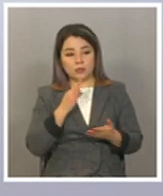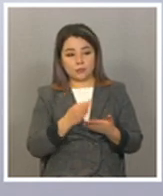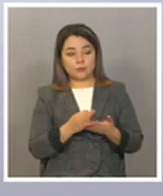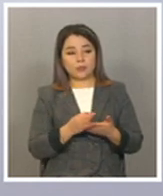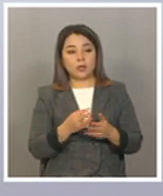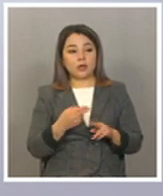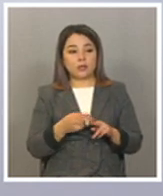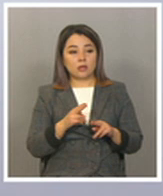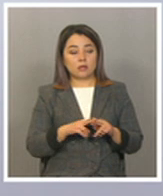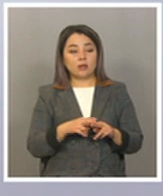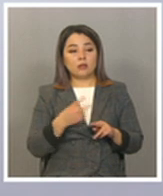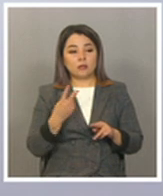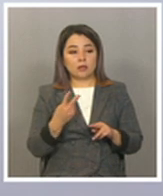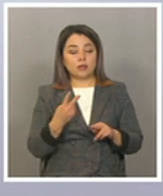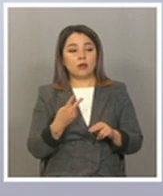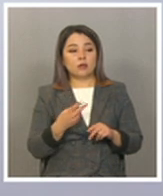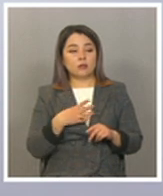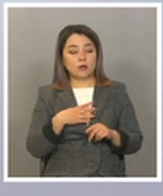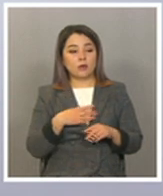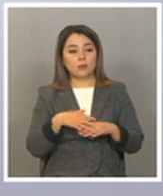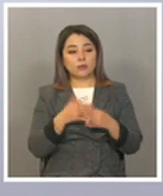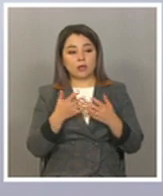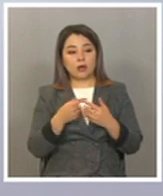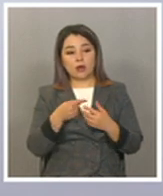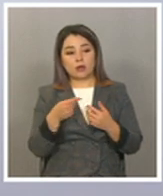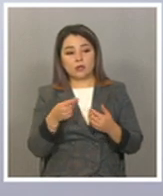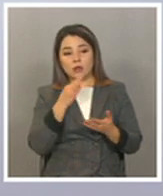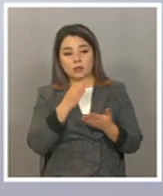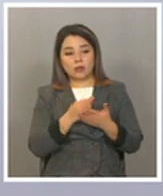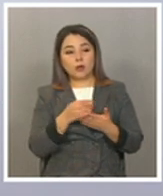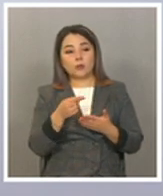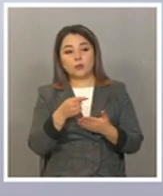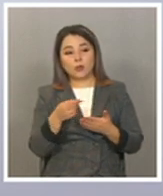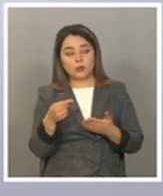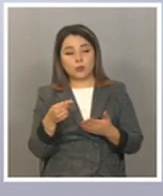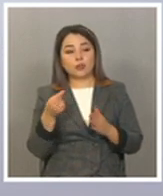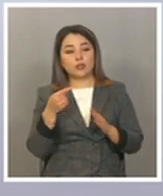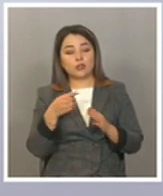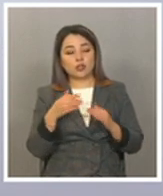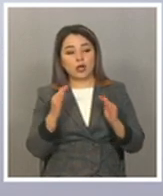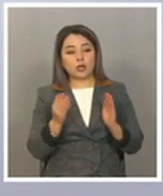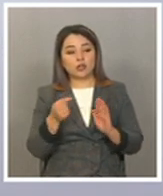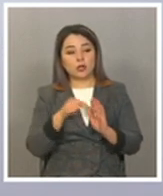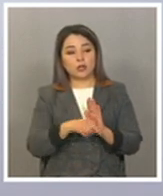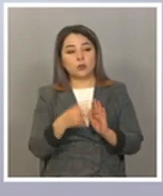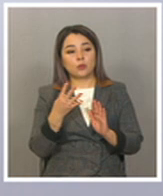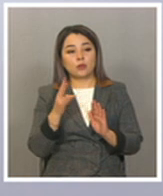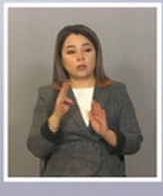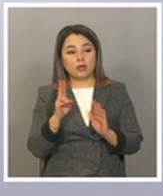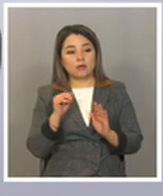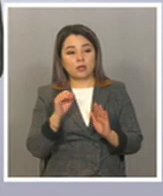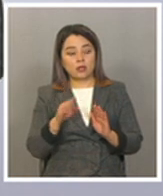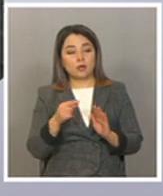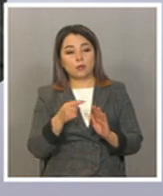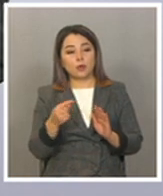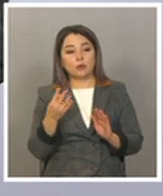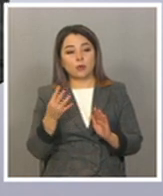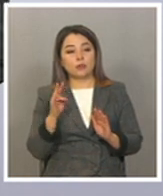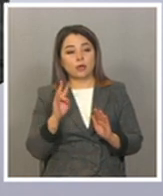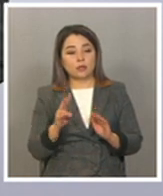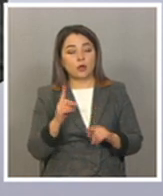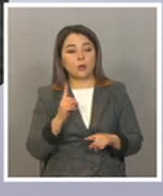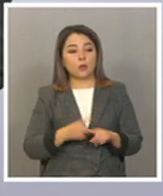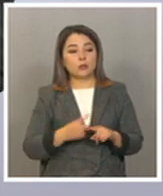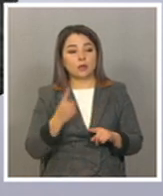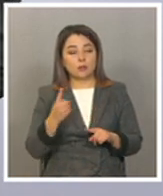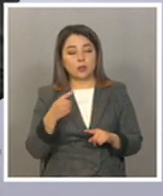Енді 2 өрнектің айырмасын квадраты минус жақшан ішінде 4n квадрат минус 4n қосылған 1